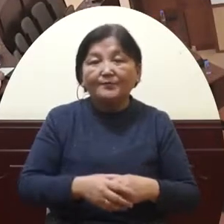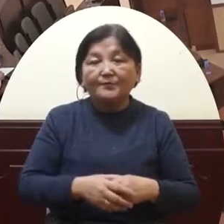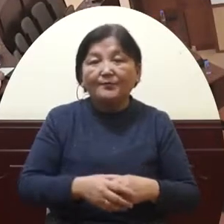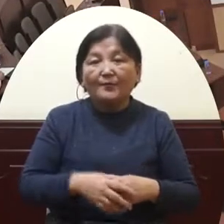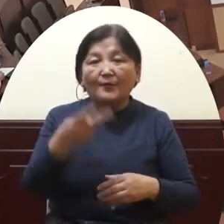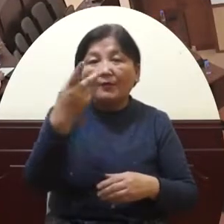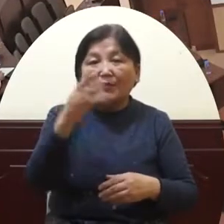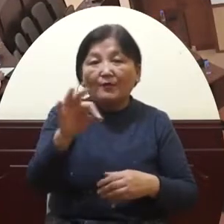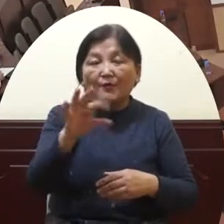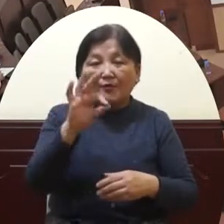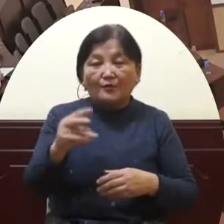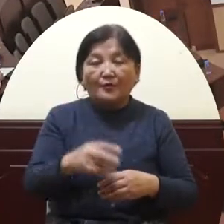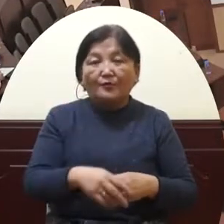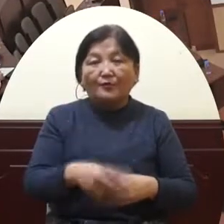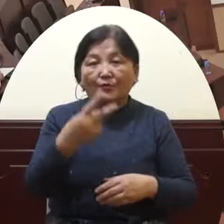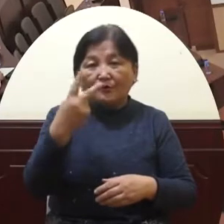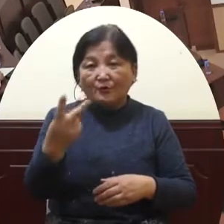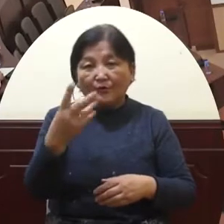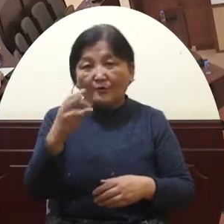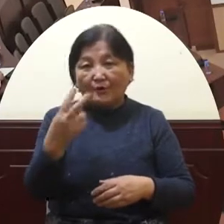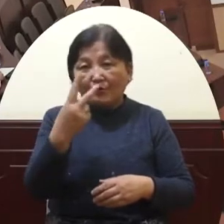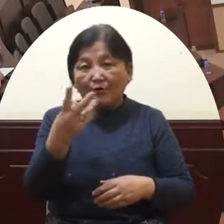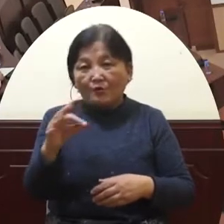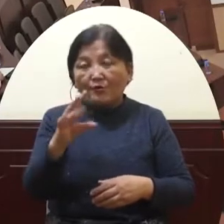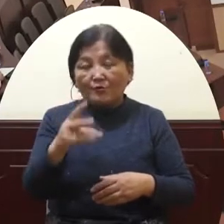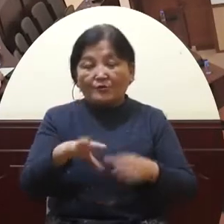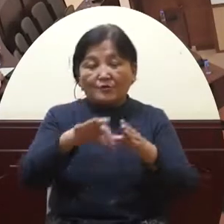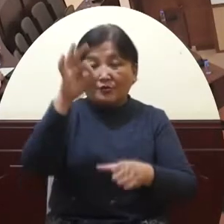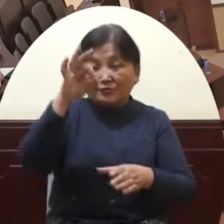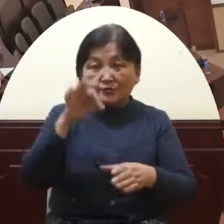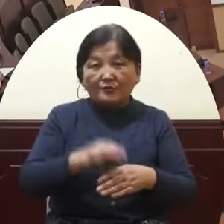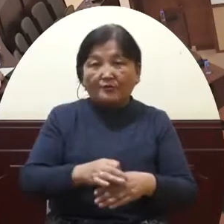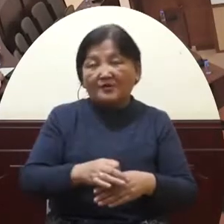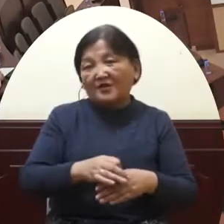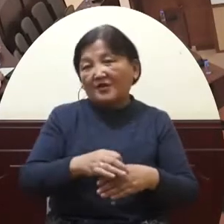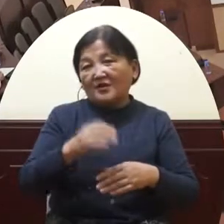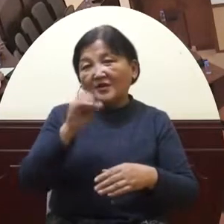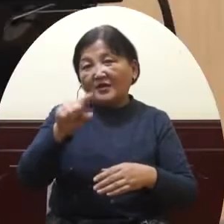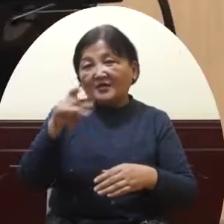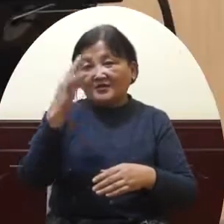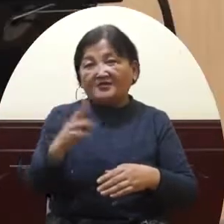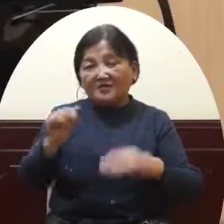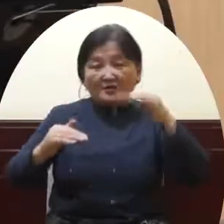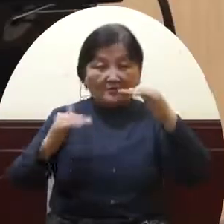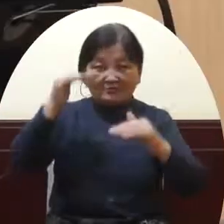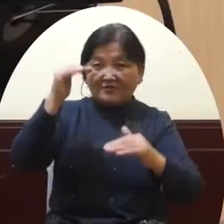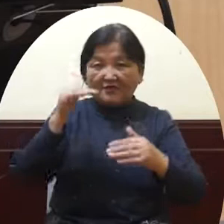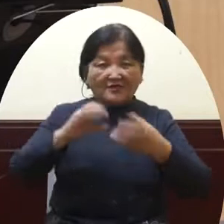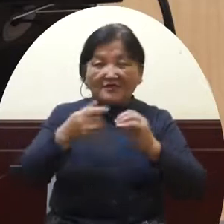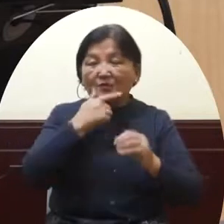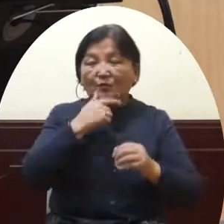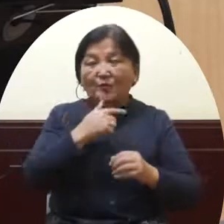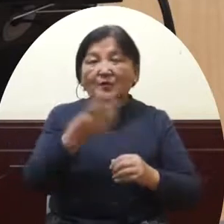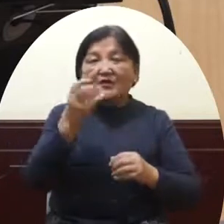Өнөөдөр 20 оны сонгуул бид нар энд ахицтай тэмцэл гаргаж чадахгүй. Одоо энэ парламентын намуудын байгаагаар хар тээ намын тухай хувь